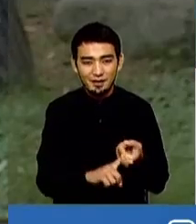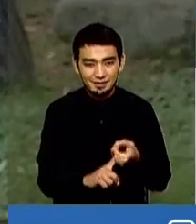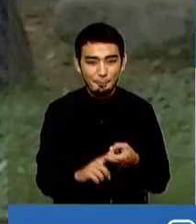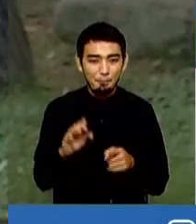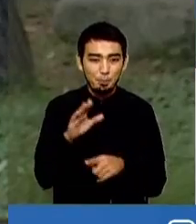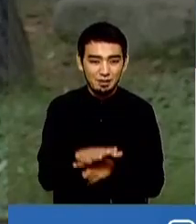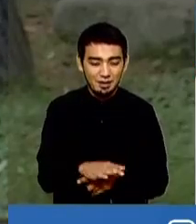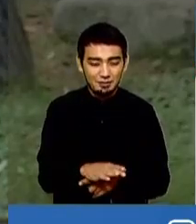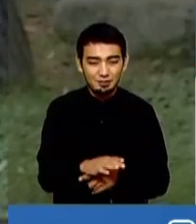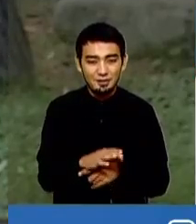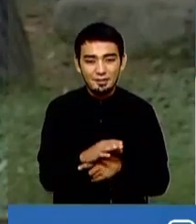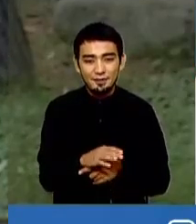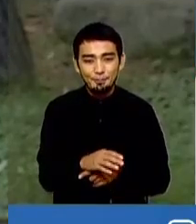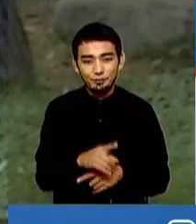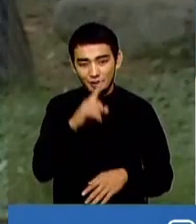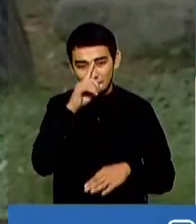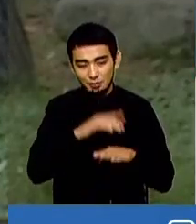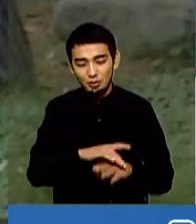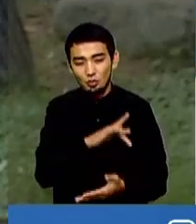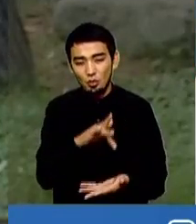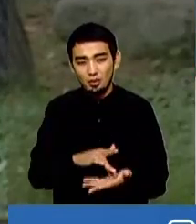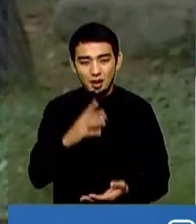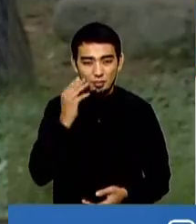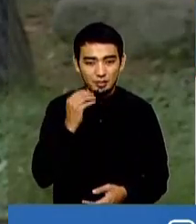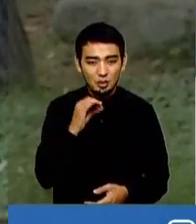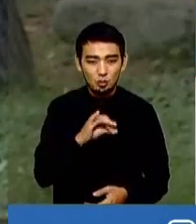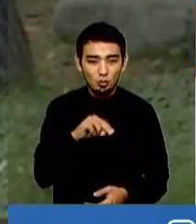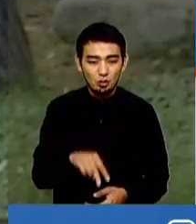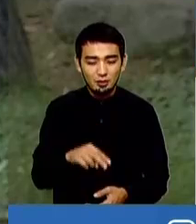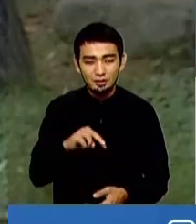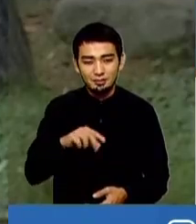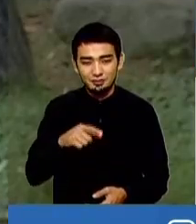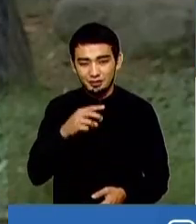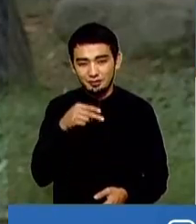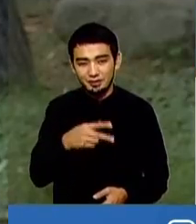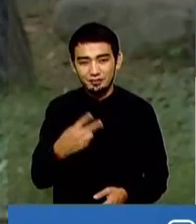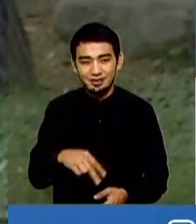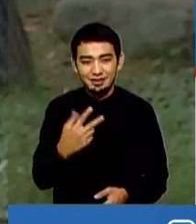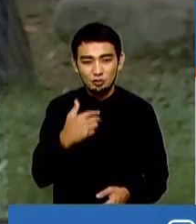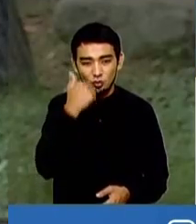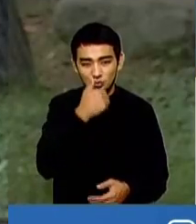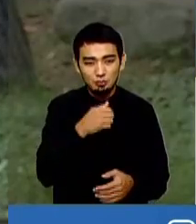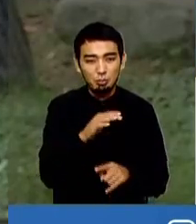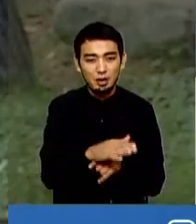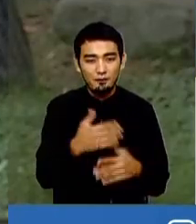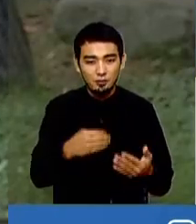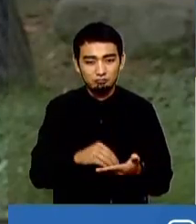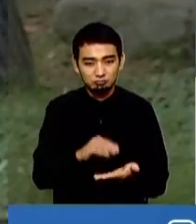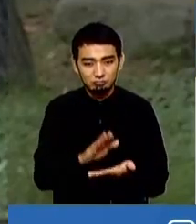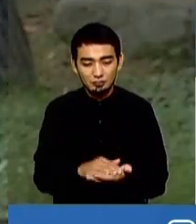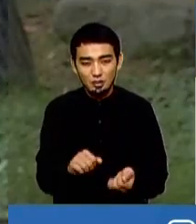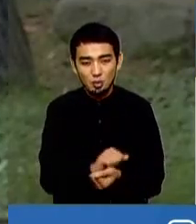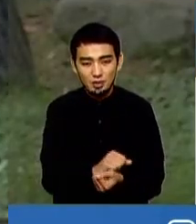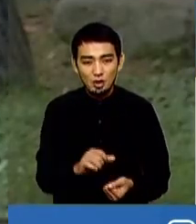указа акиматом города Алматы в июле 2023 года вынесено постановление о